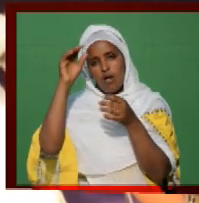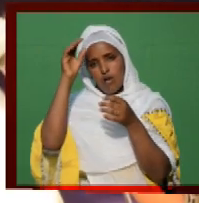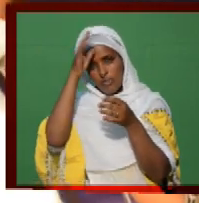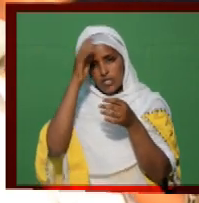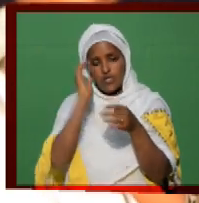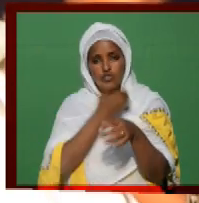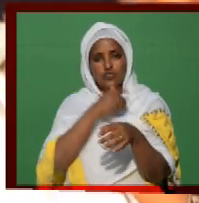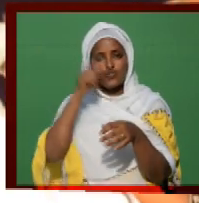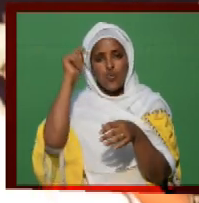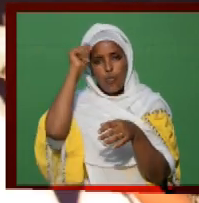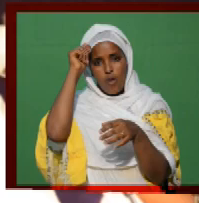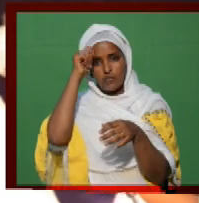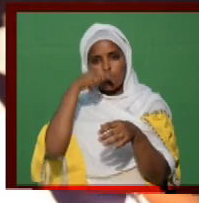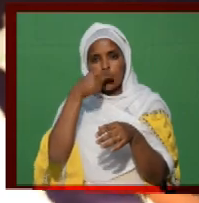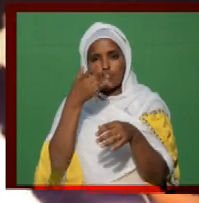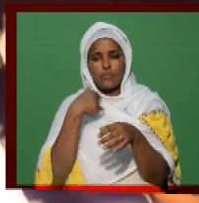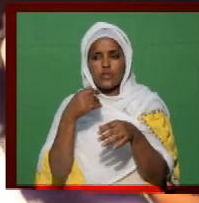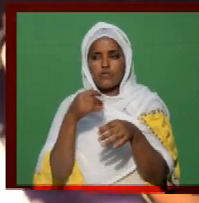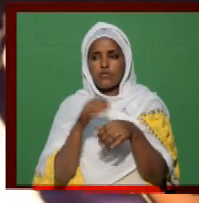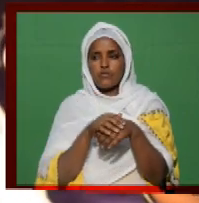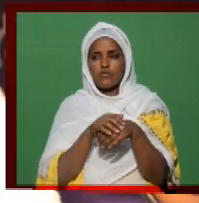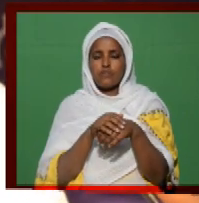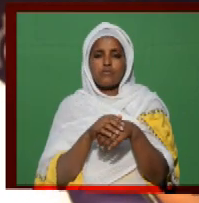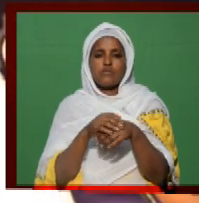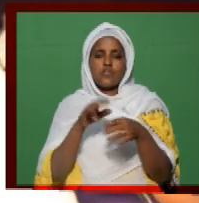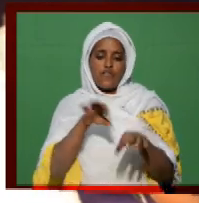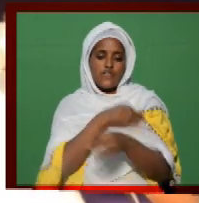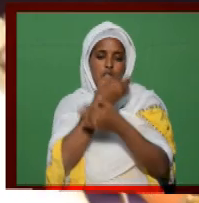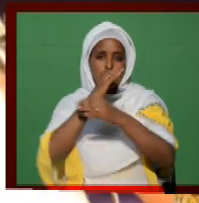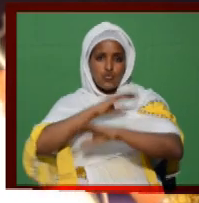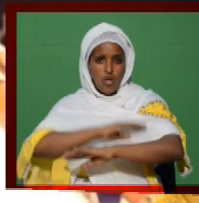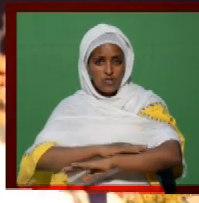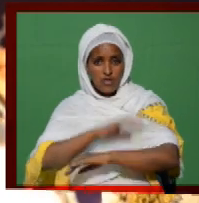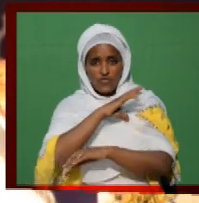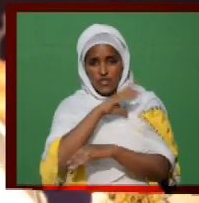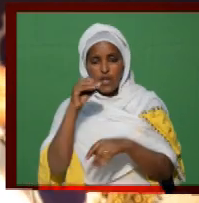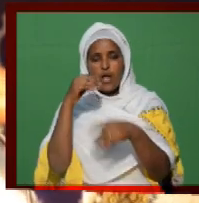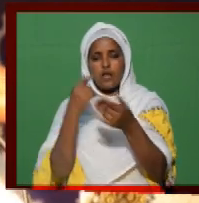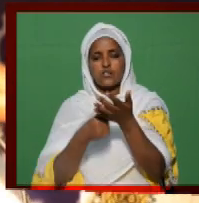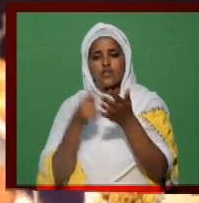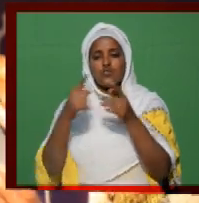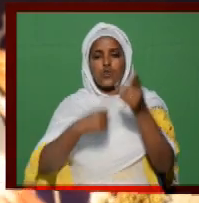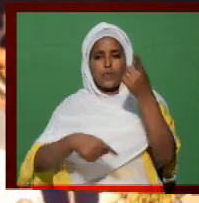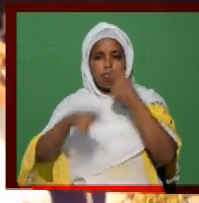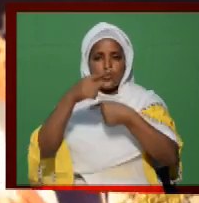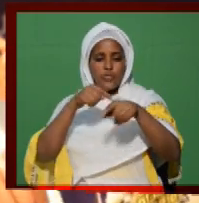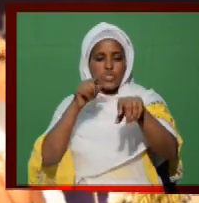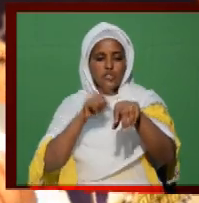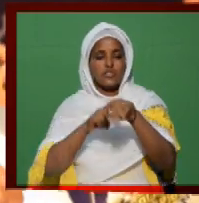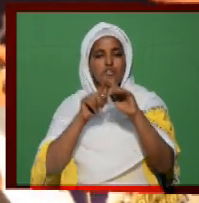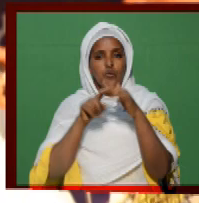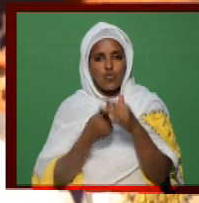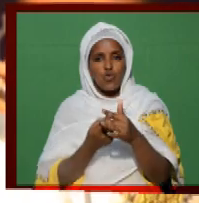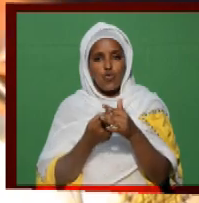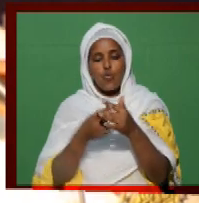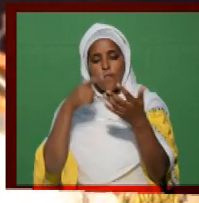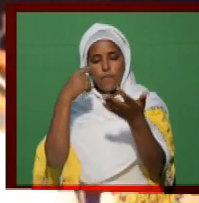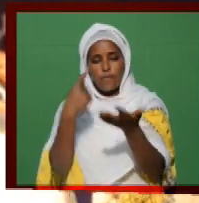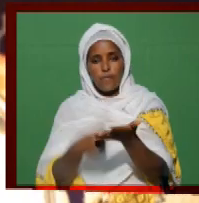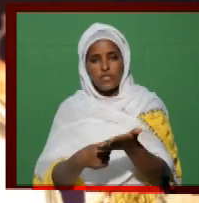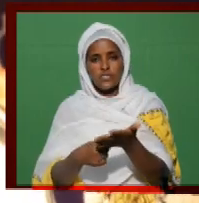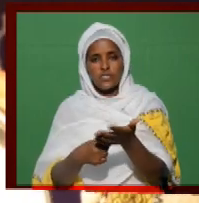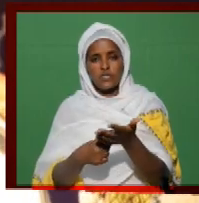አቡነ ቶማስ ይባሉ ነበር። እሳቸው ይማረን ያሳርፍልንና ያው ከእሳቸው ከመጡበት ጊዜ